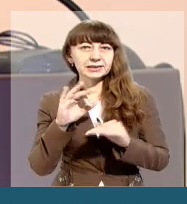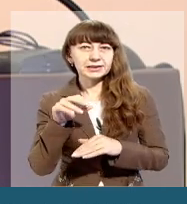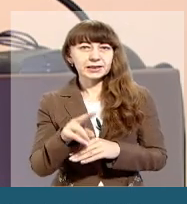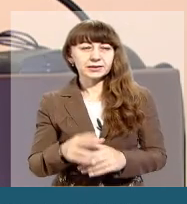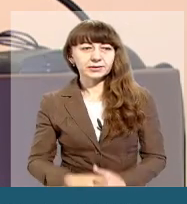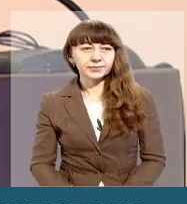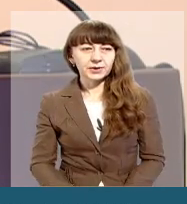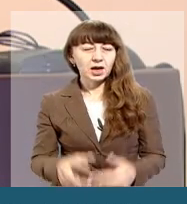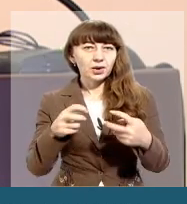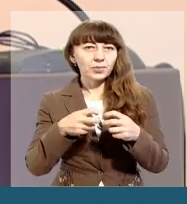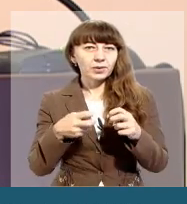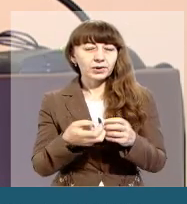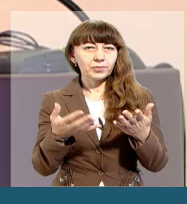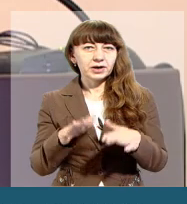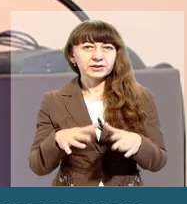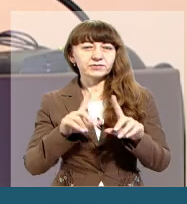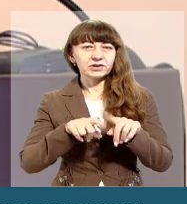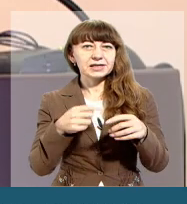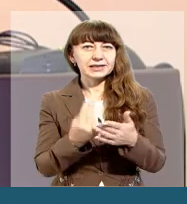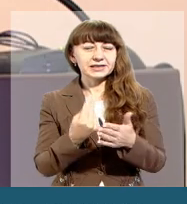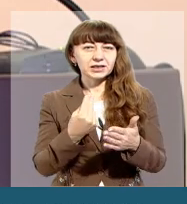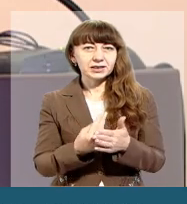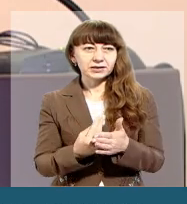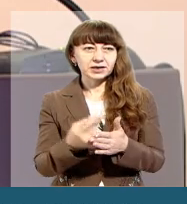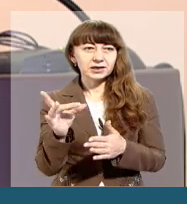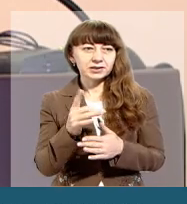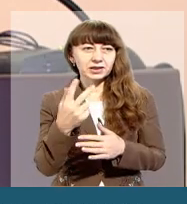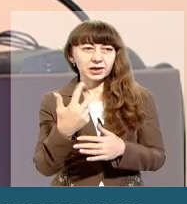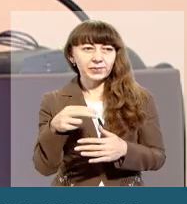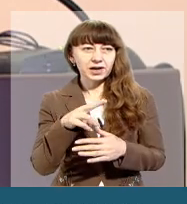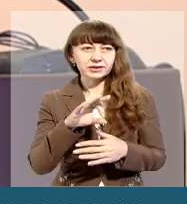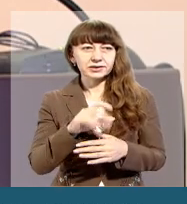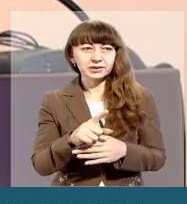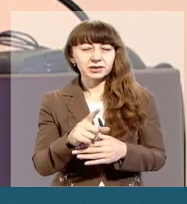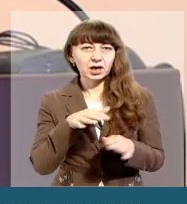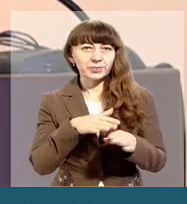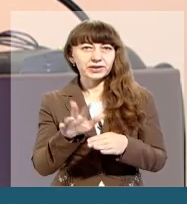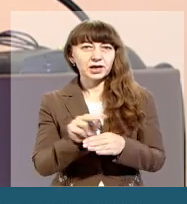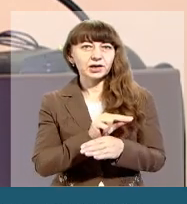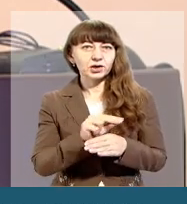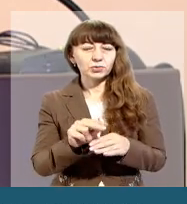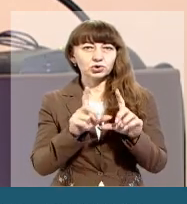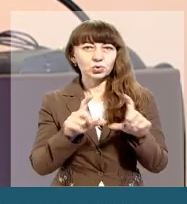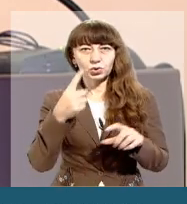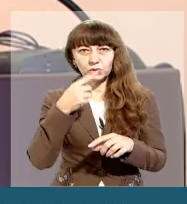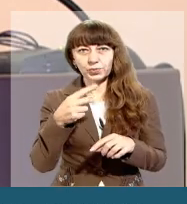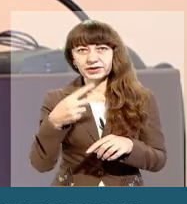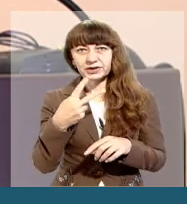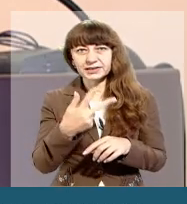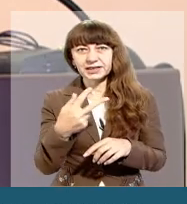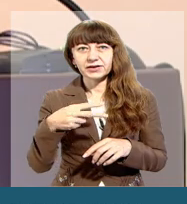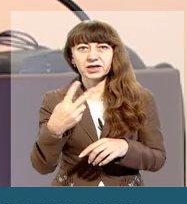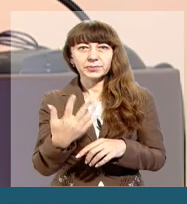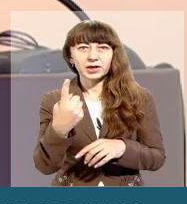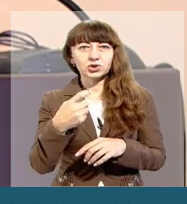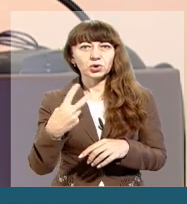организации. Проблемой остается выделение денежных средств в размере 3 миллиардов тенге на капитальный ремонт школы номер 23, 25